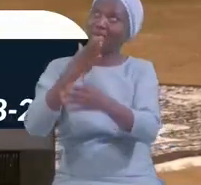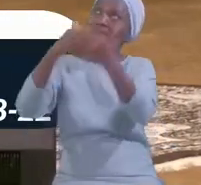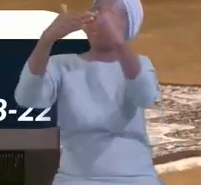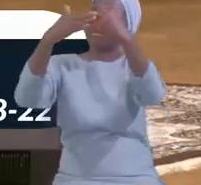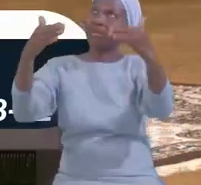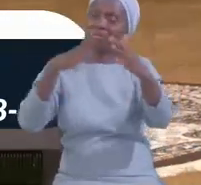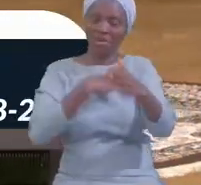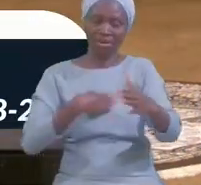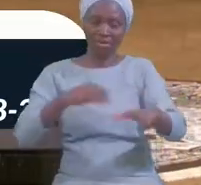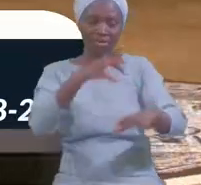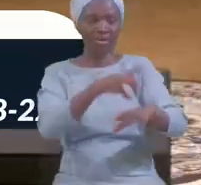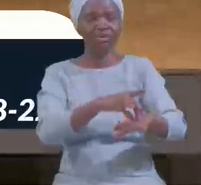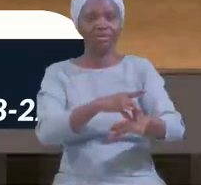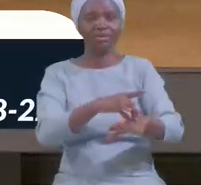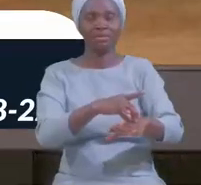terre.